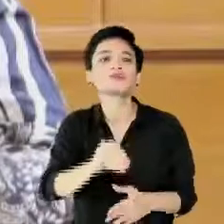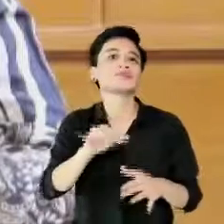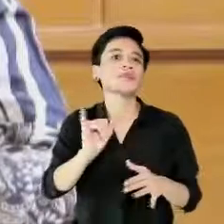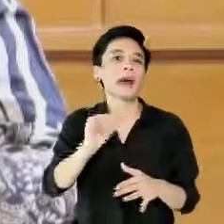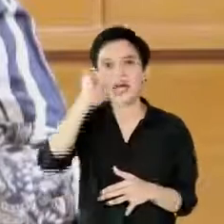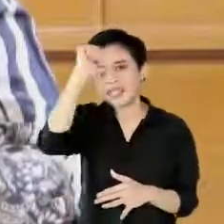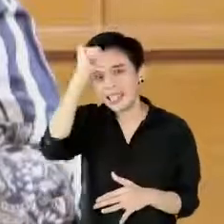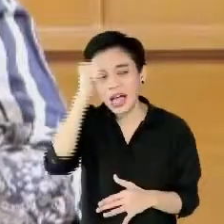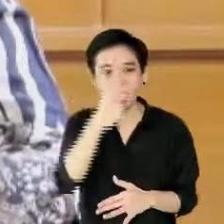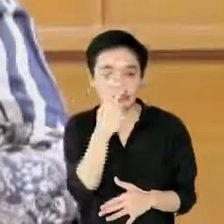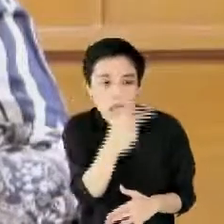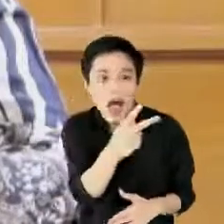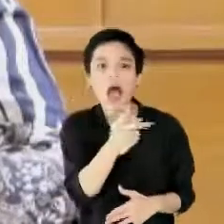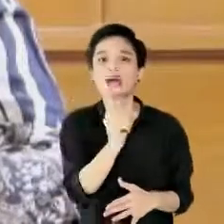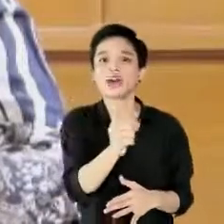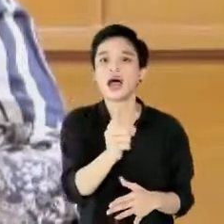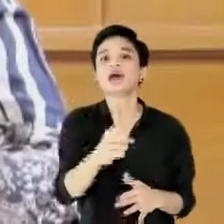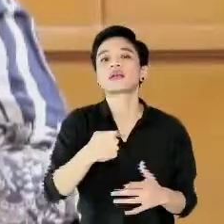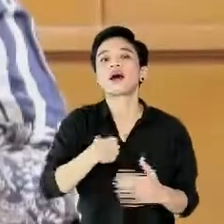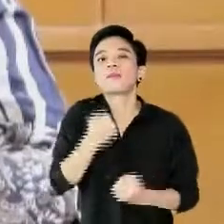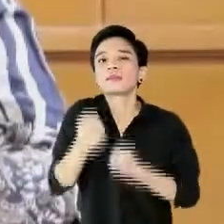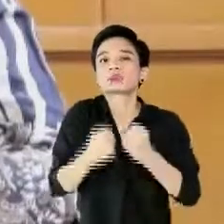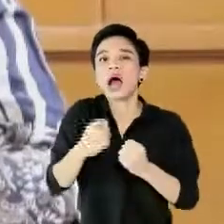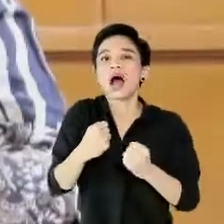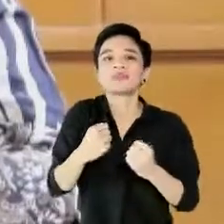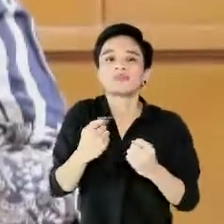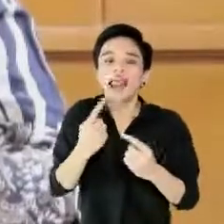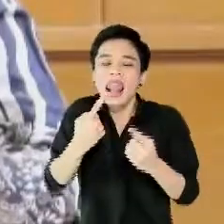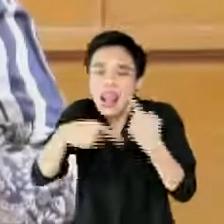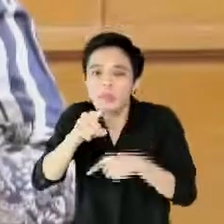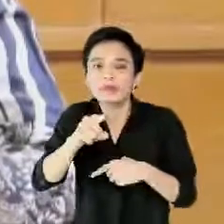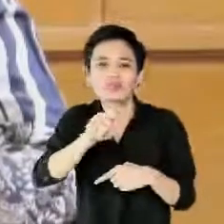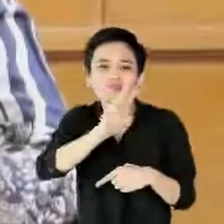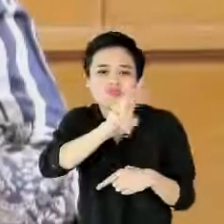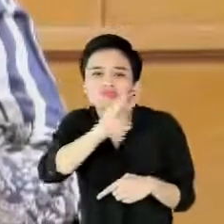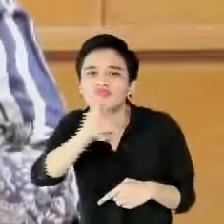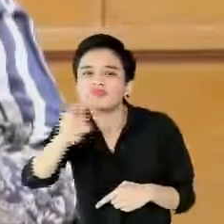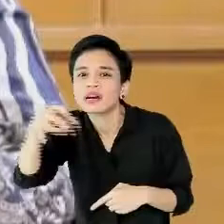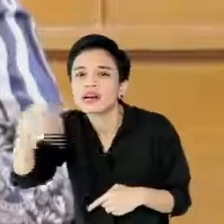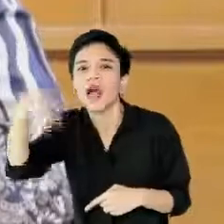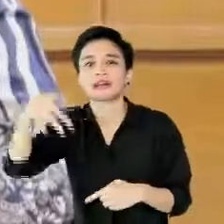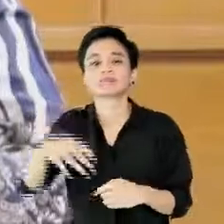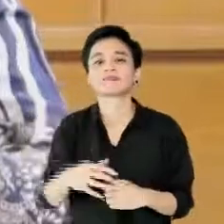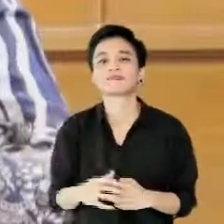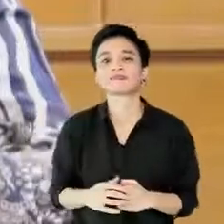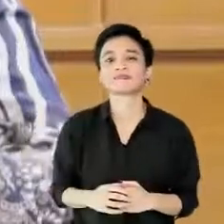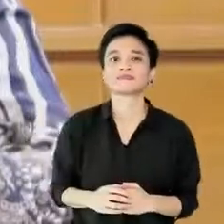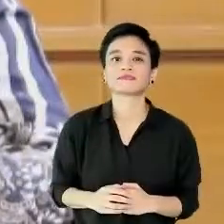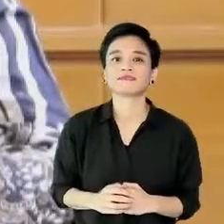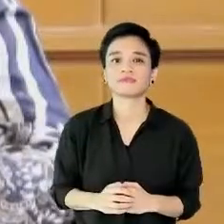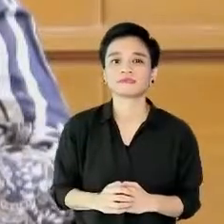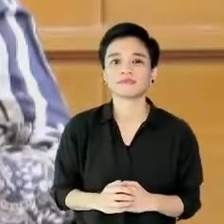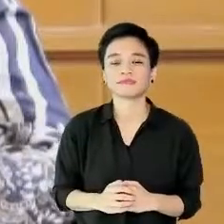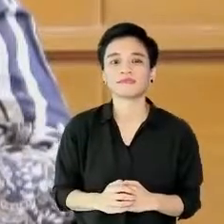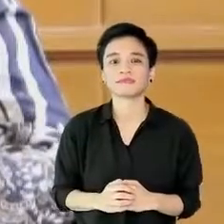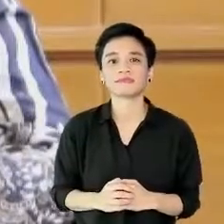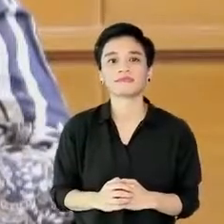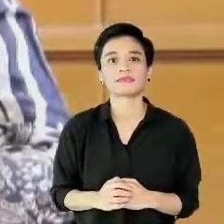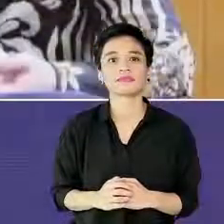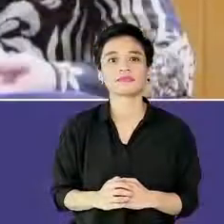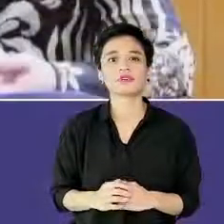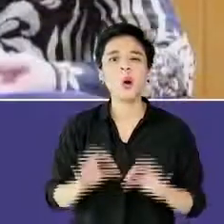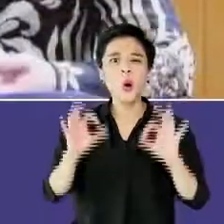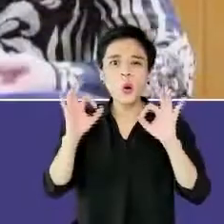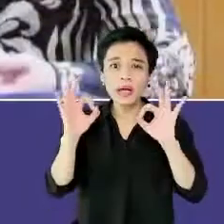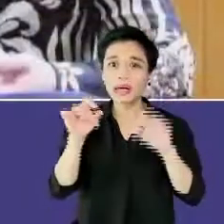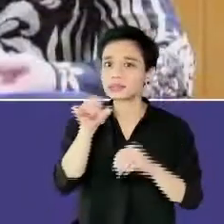melakukan tracing yang lebih intensif lagi Bagi kontak rata dari subjek subjek versus betul yang dilakukan hai oke